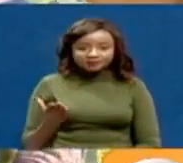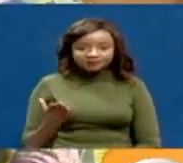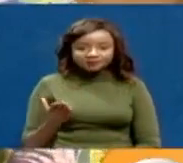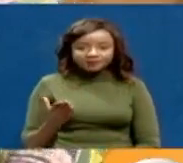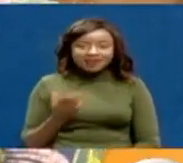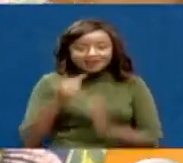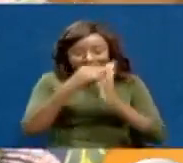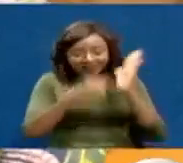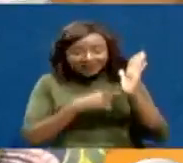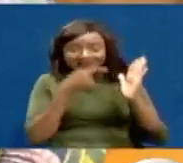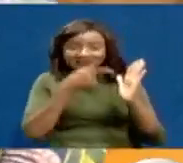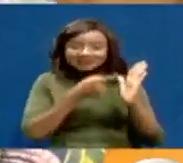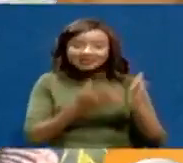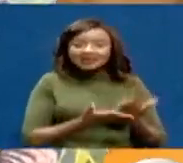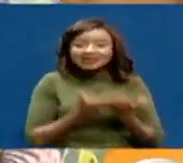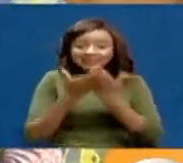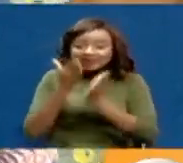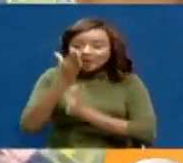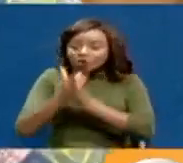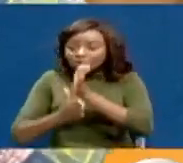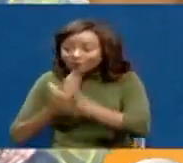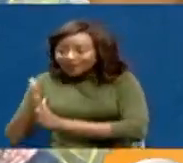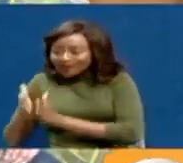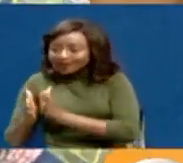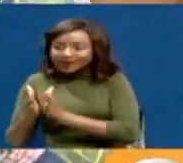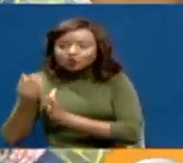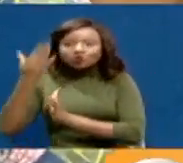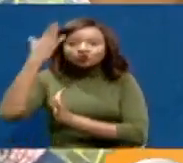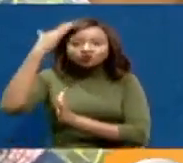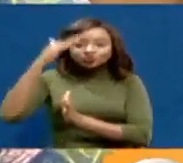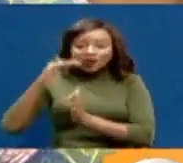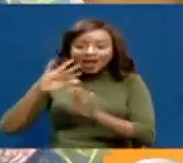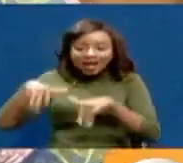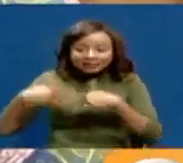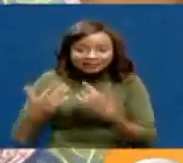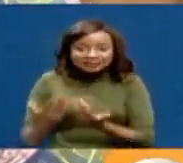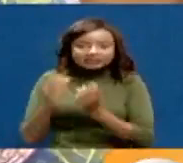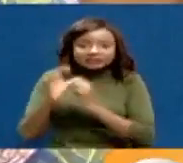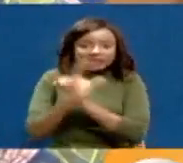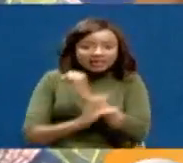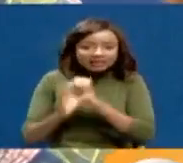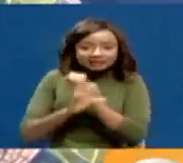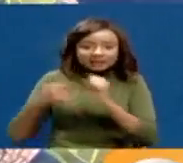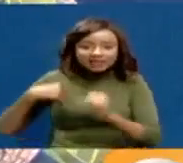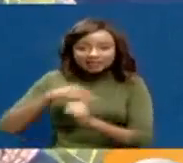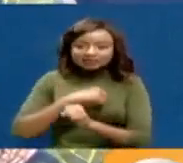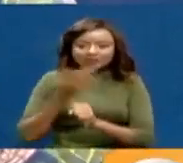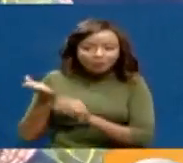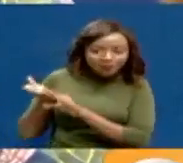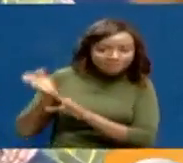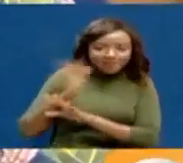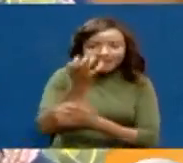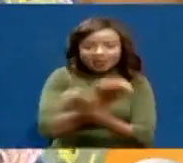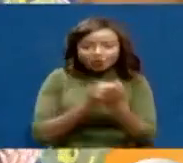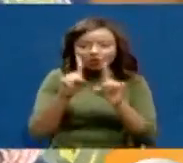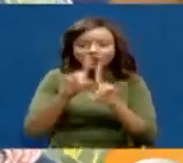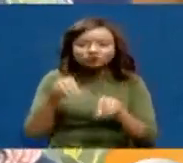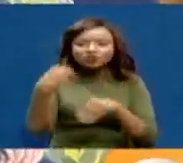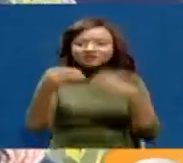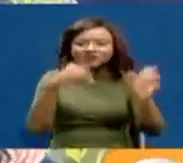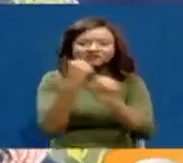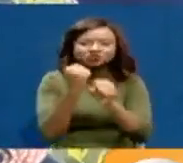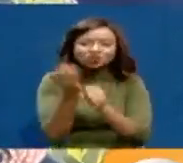ya kupanga vile taifa letu tutaweza turudishe uchumi na makazi kwa wananchi